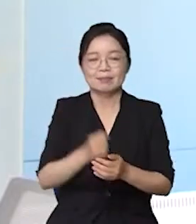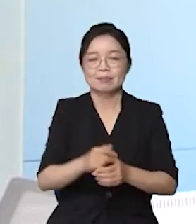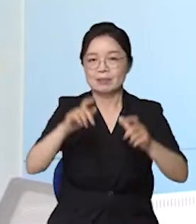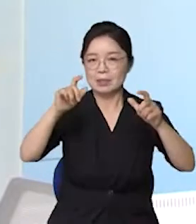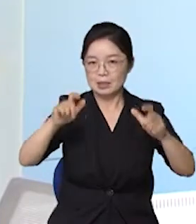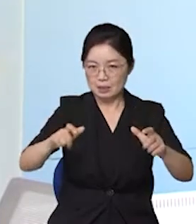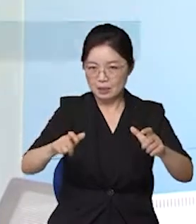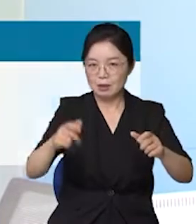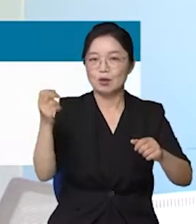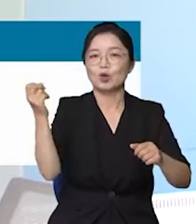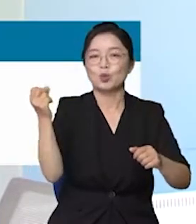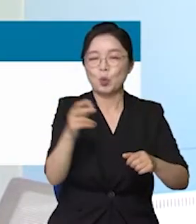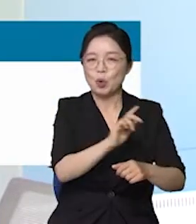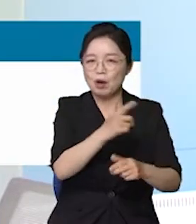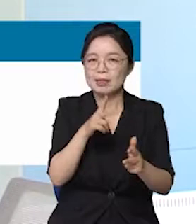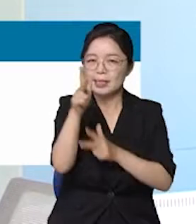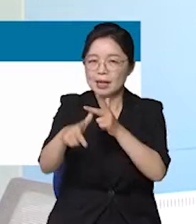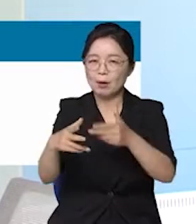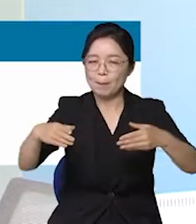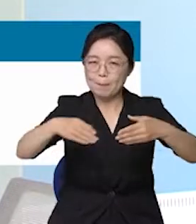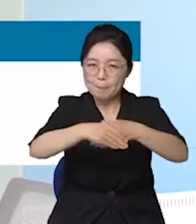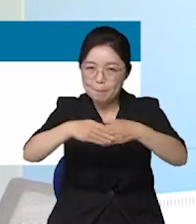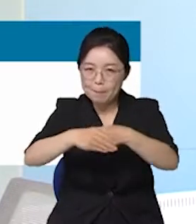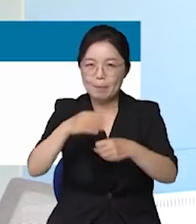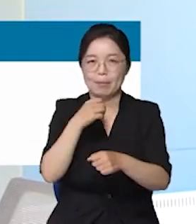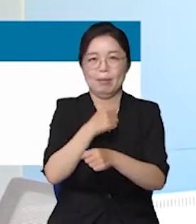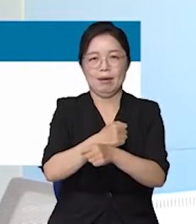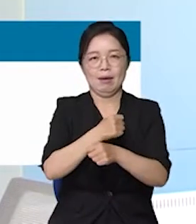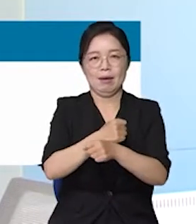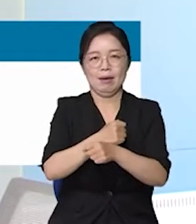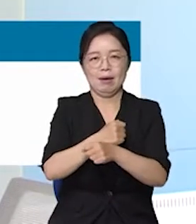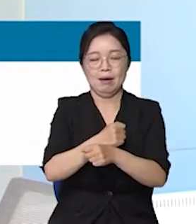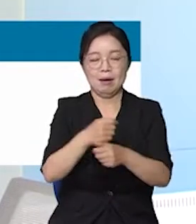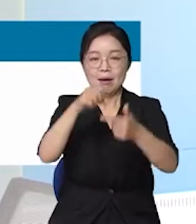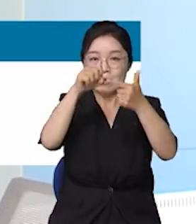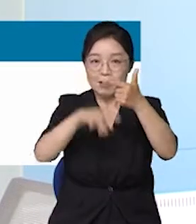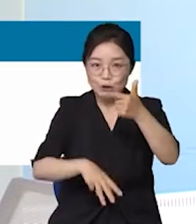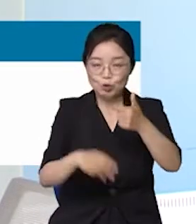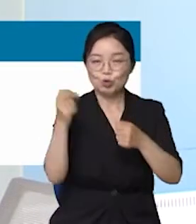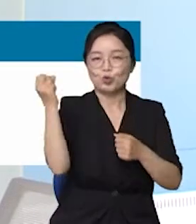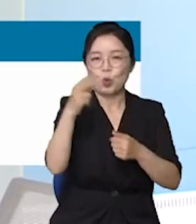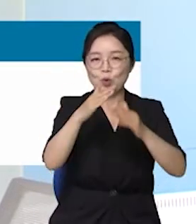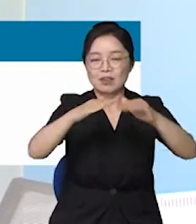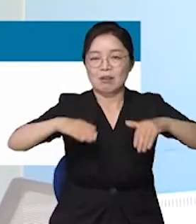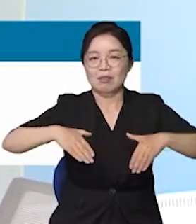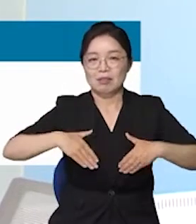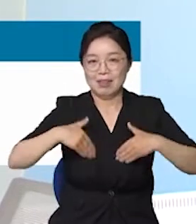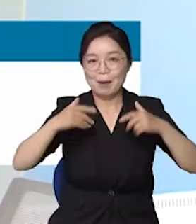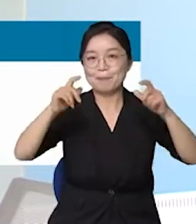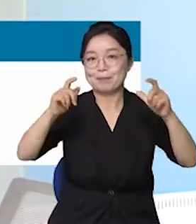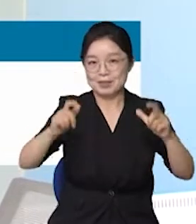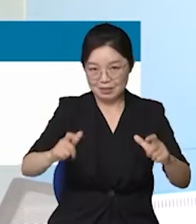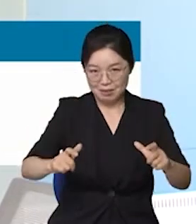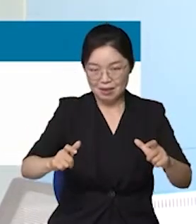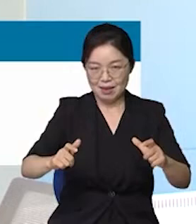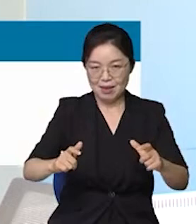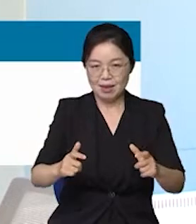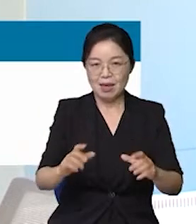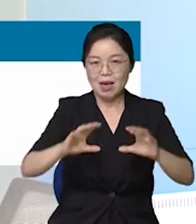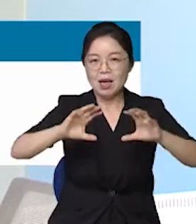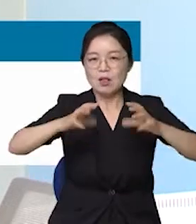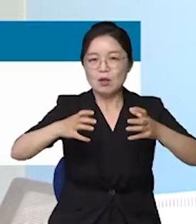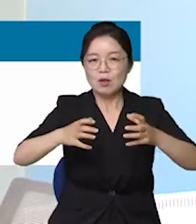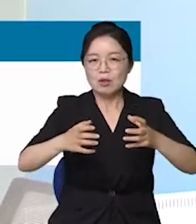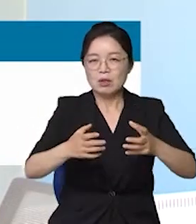지역과 여러 산업과 협력을 해서 이 나주시하고 전라남도를 글로벌 에너지